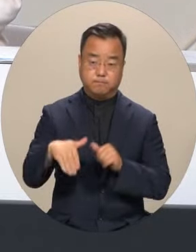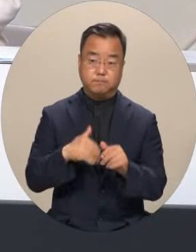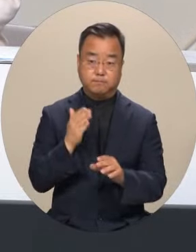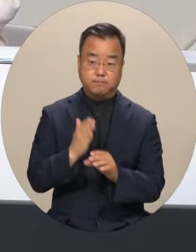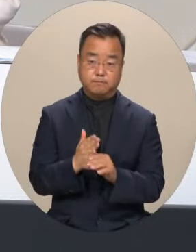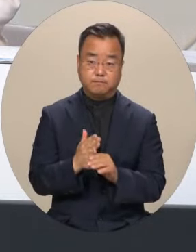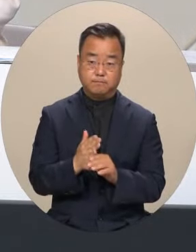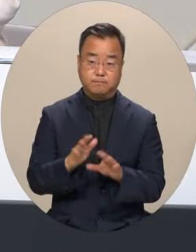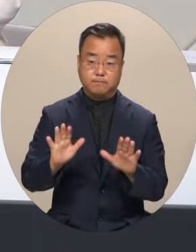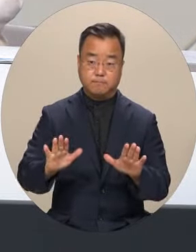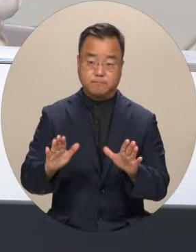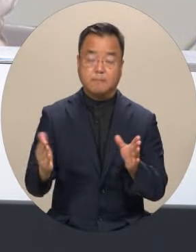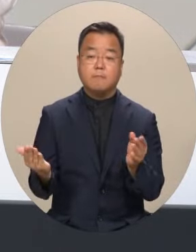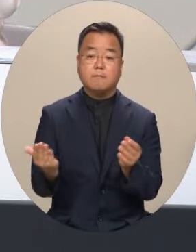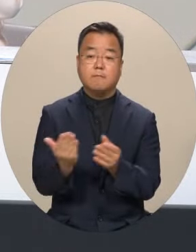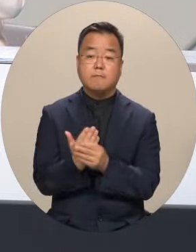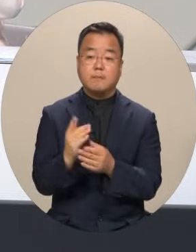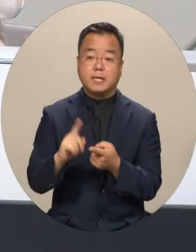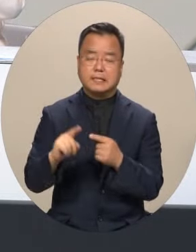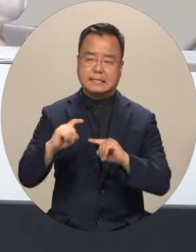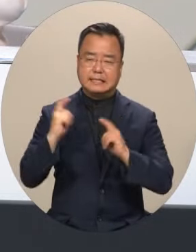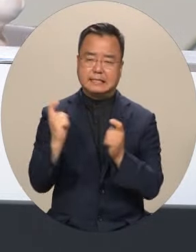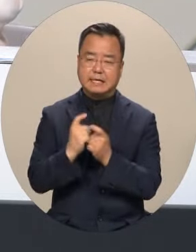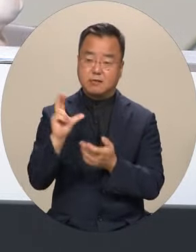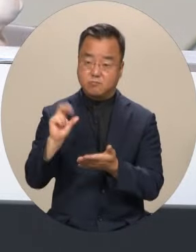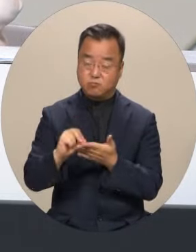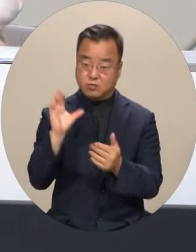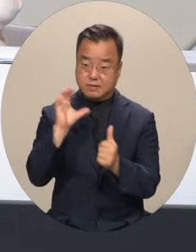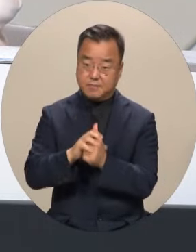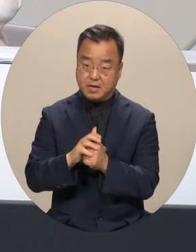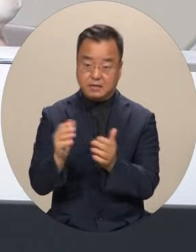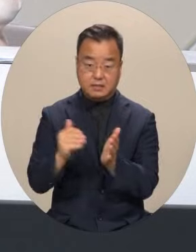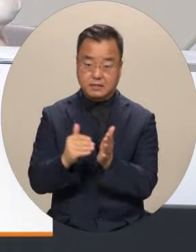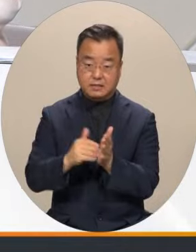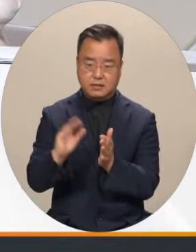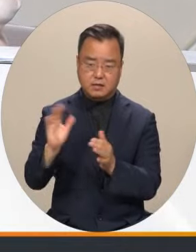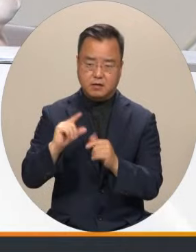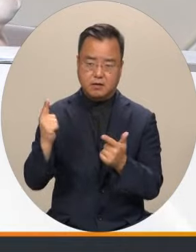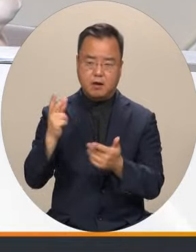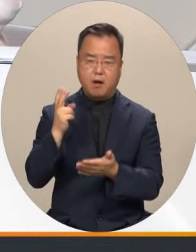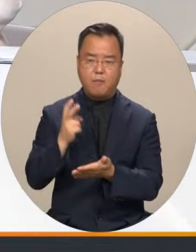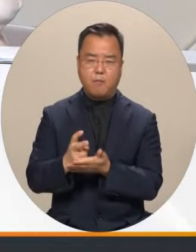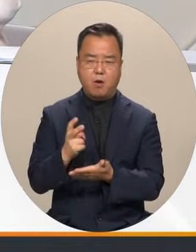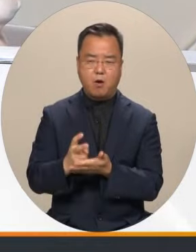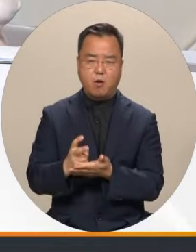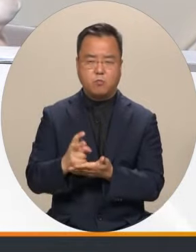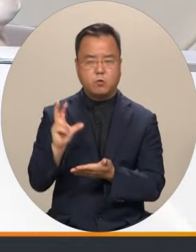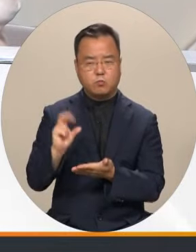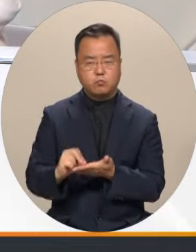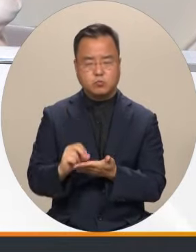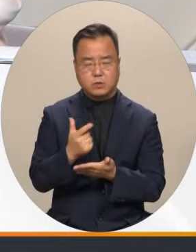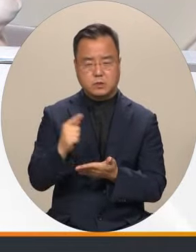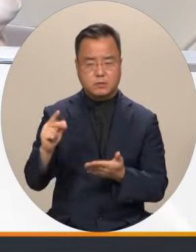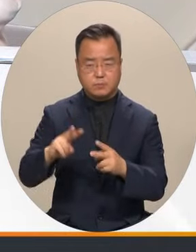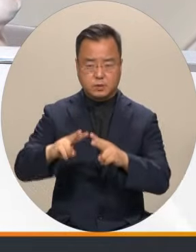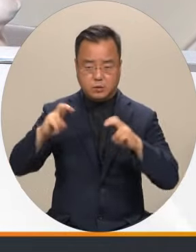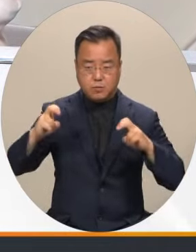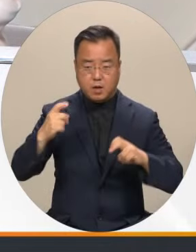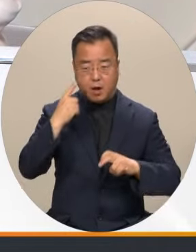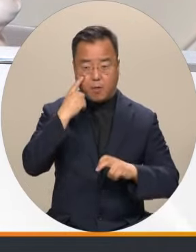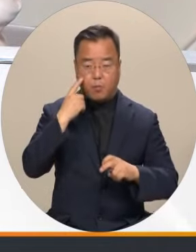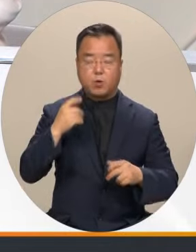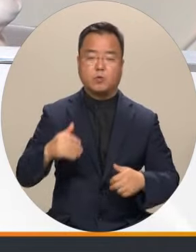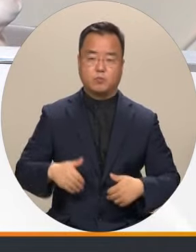그런데이 사건을 단순히 개인의 문제로 보기보다는이 법과 제도의 문제점을 전반적으로 들여다봐야 된다라는